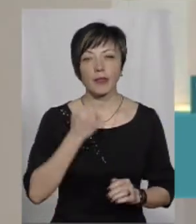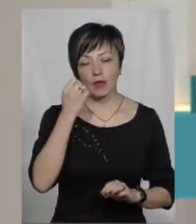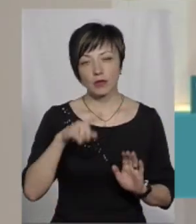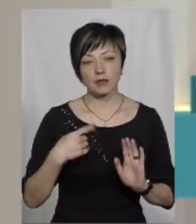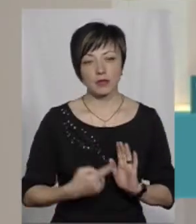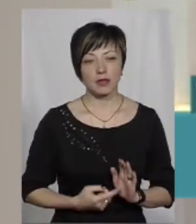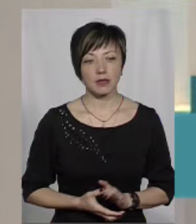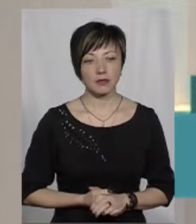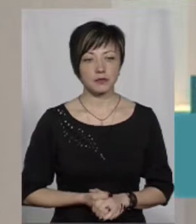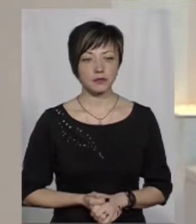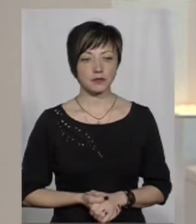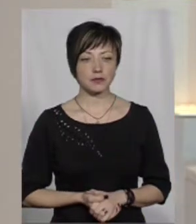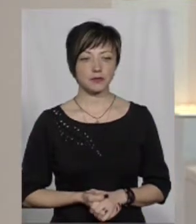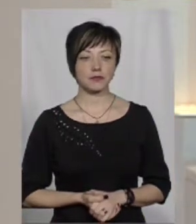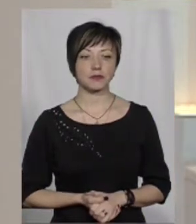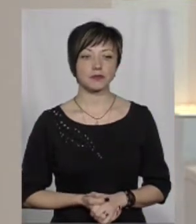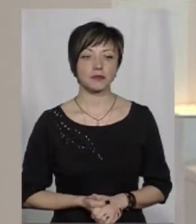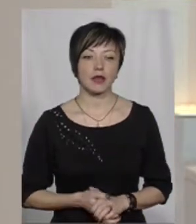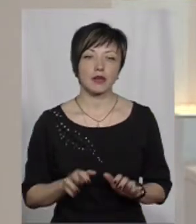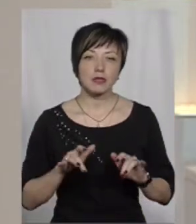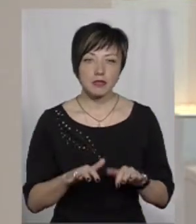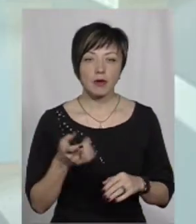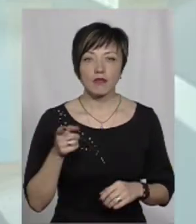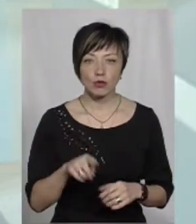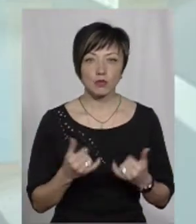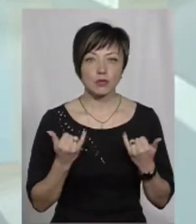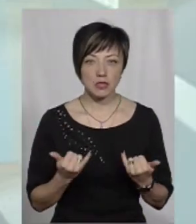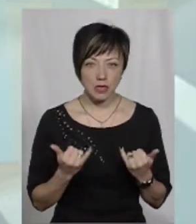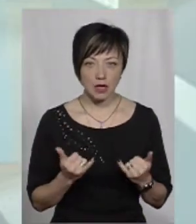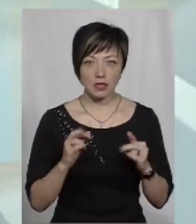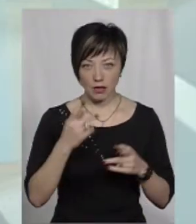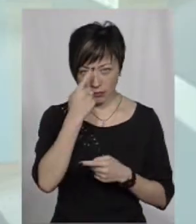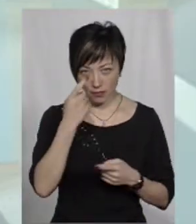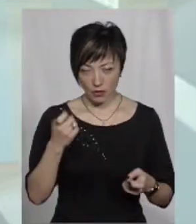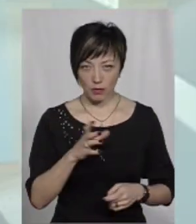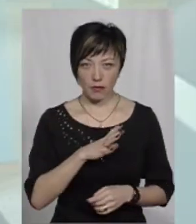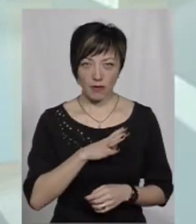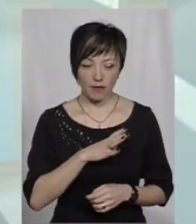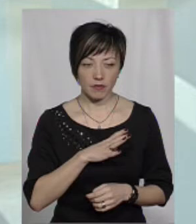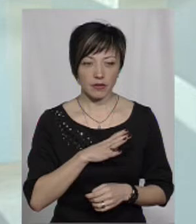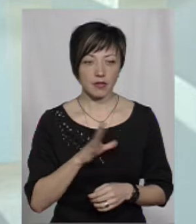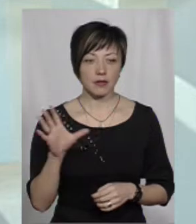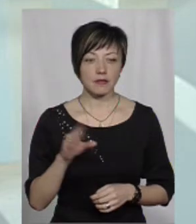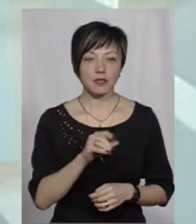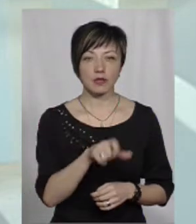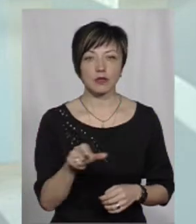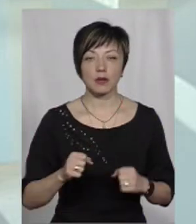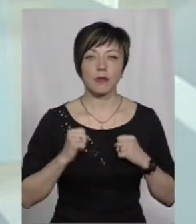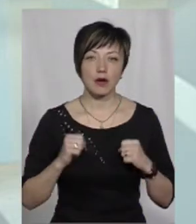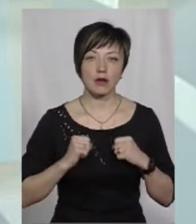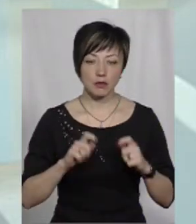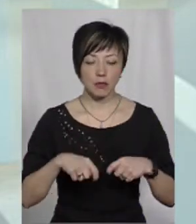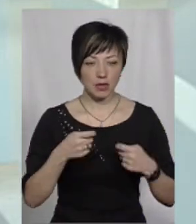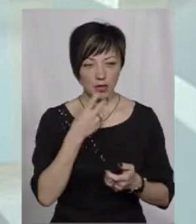Дякую за запитання. Справа в тому, що зараз, як я вже повідомляв, всі споживачі